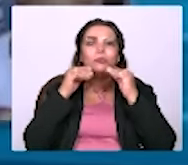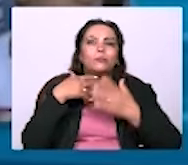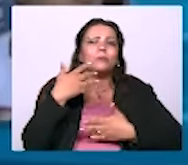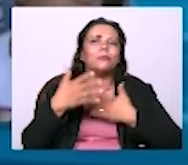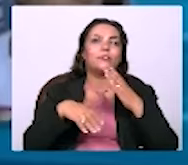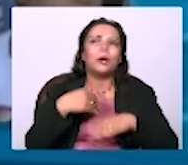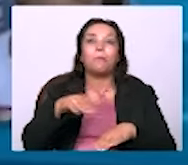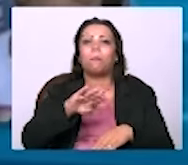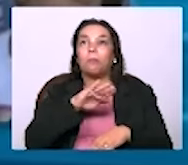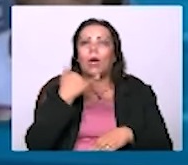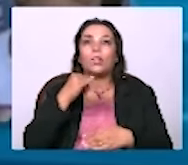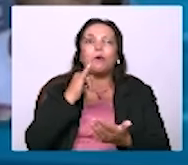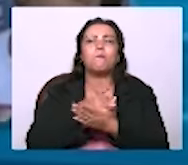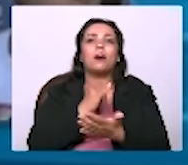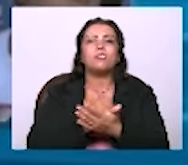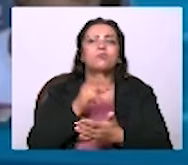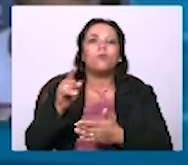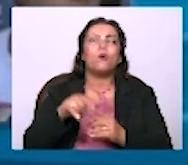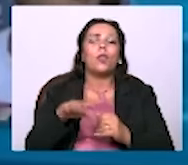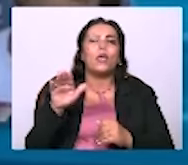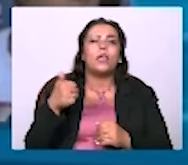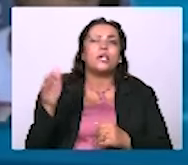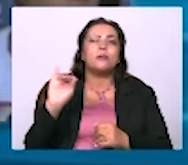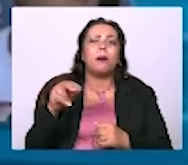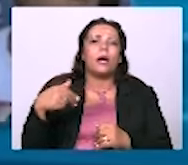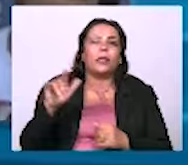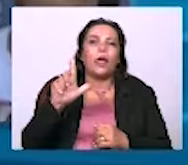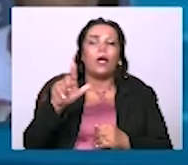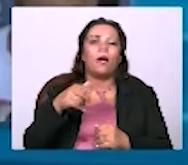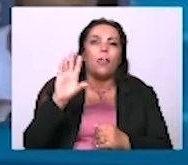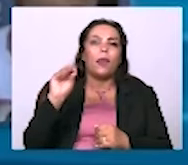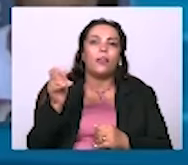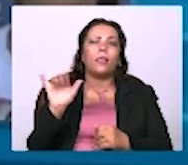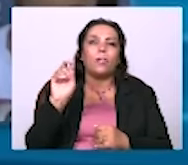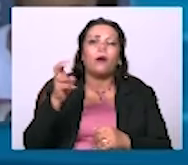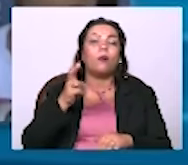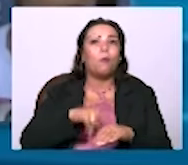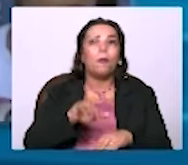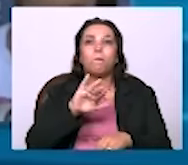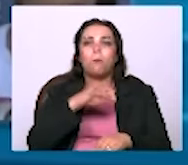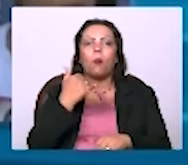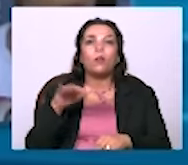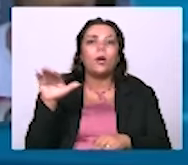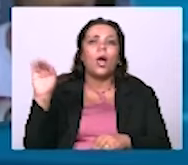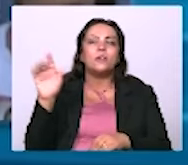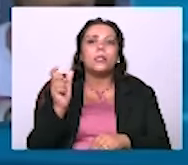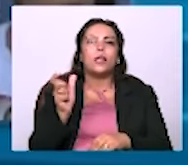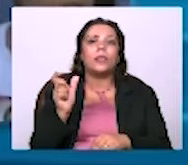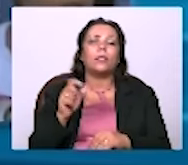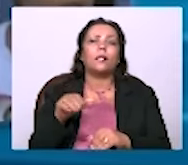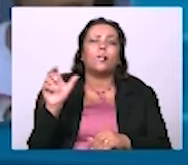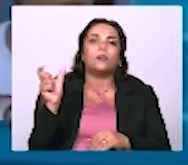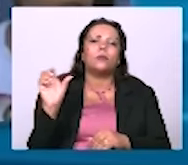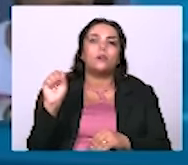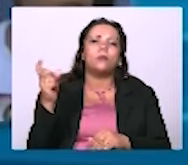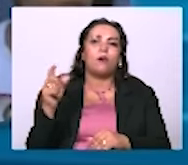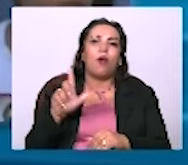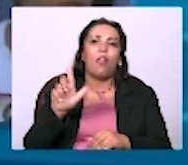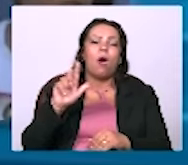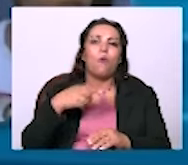لما اختال اسماعيل هنيه ولما اختال حسن نصر الله